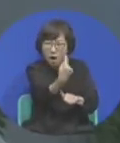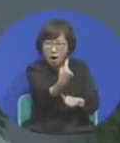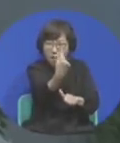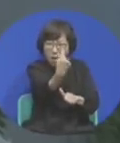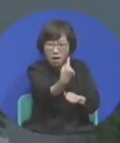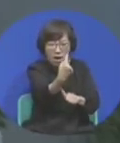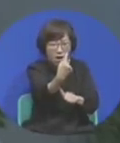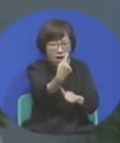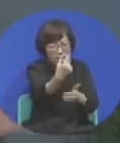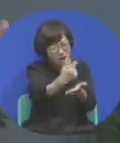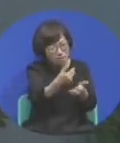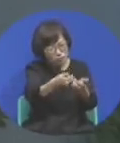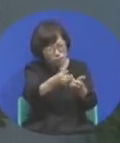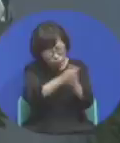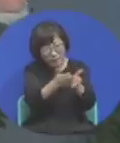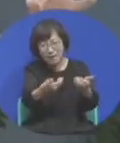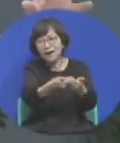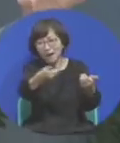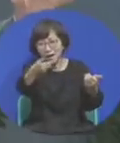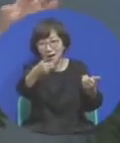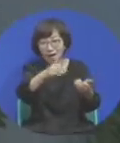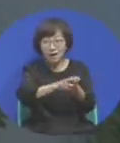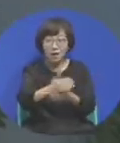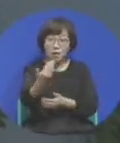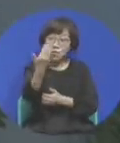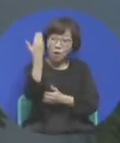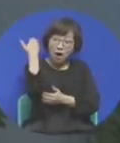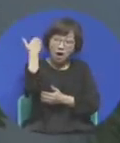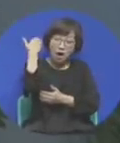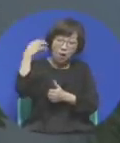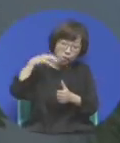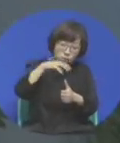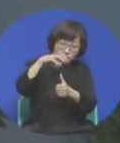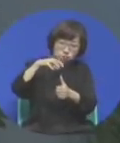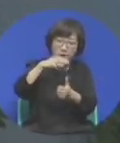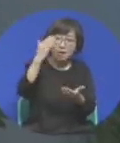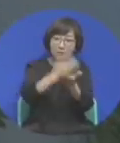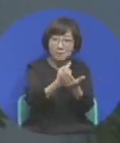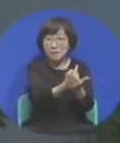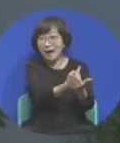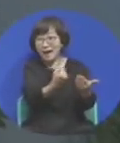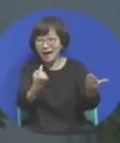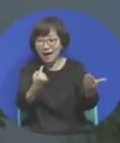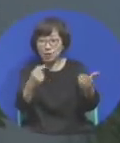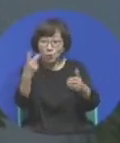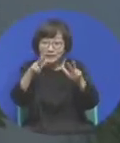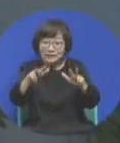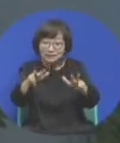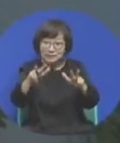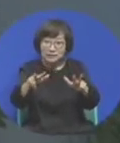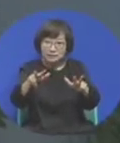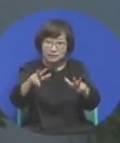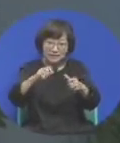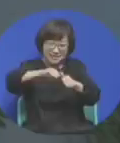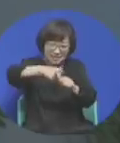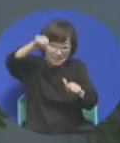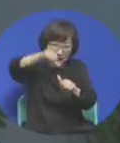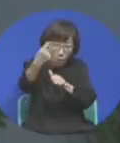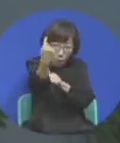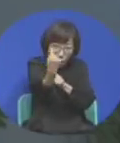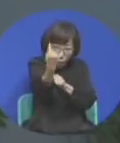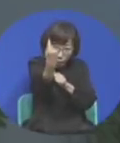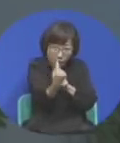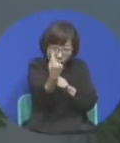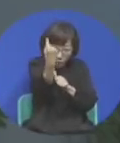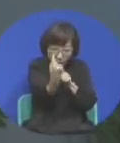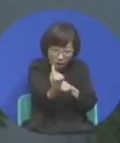right now. 과거에 배경에서 나오고 지금 곧 임하는 재앙에서 떠나라는 겁니다. He's saying, come out from